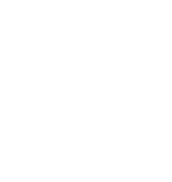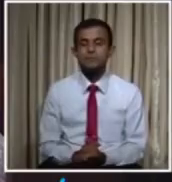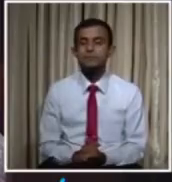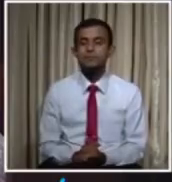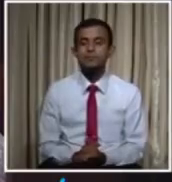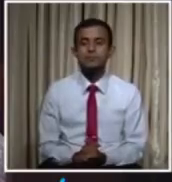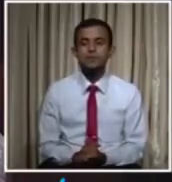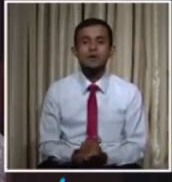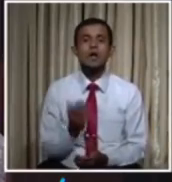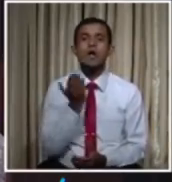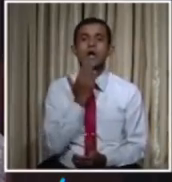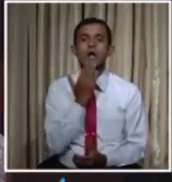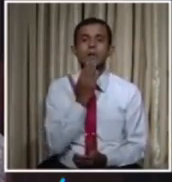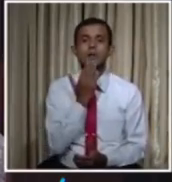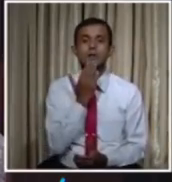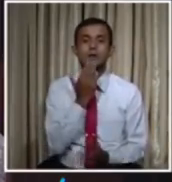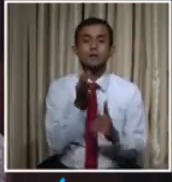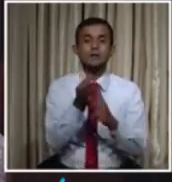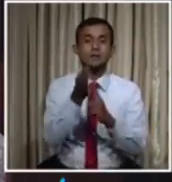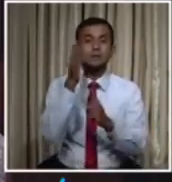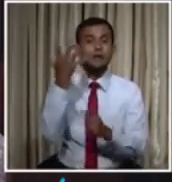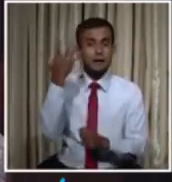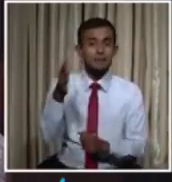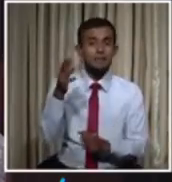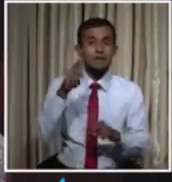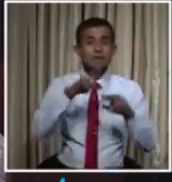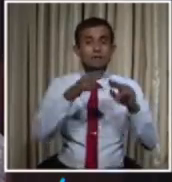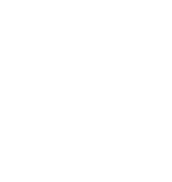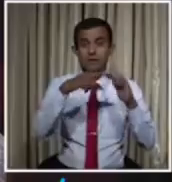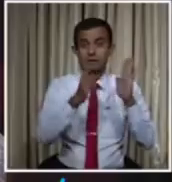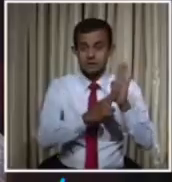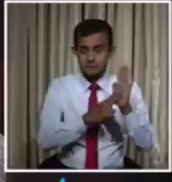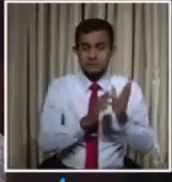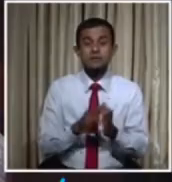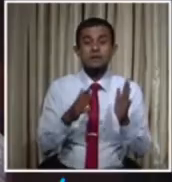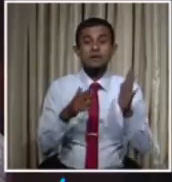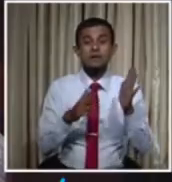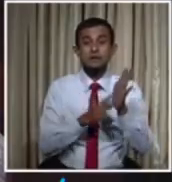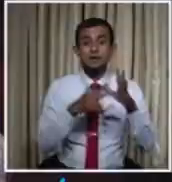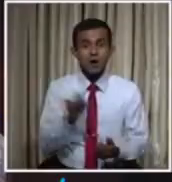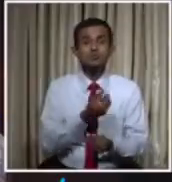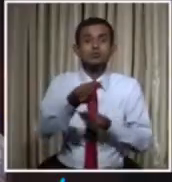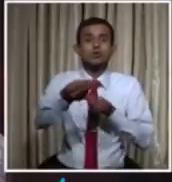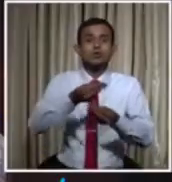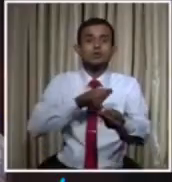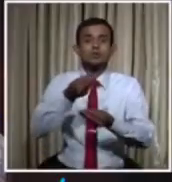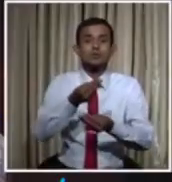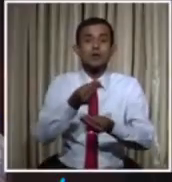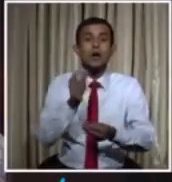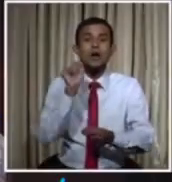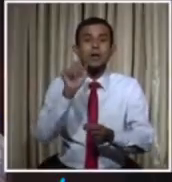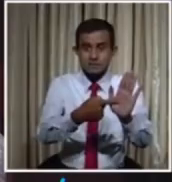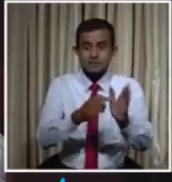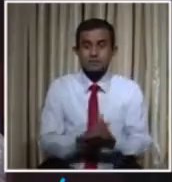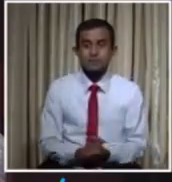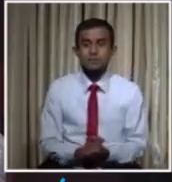දන්නවා ඇමරිකාවේ ජනාධිපතිව සිටි ෆ්‍රැන්ක්ලින් ඩෙලානෝ රූස්වෙල්ට් නිව් ඩීල් නව ගනුදෙනු නමින් වැඩසටහනක්